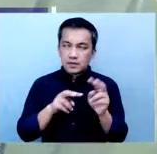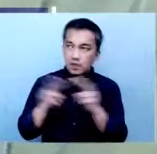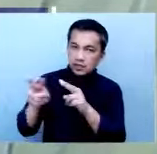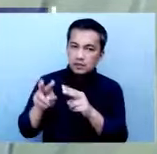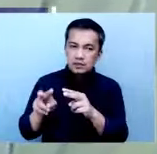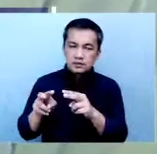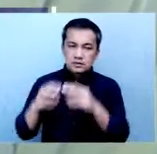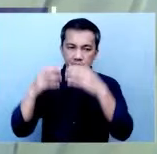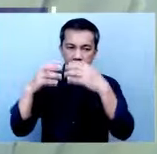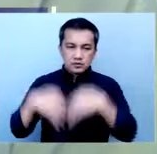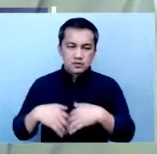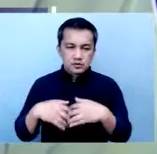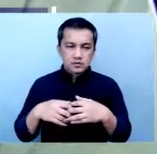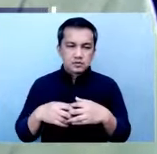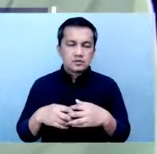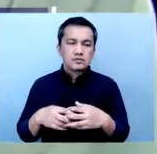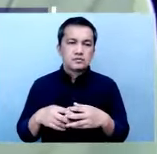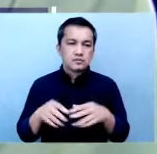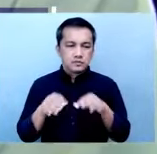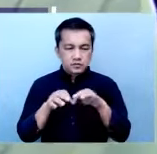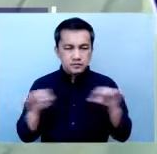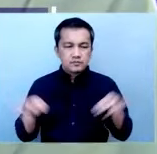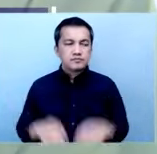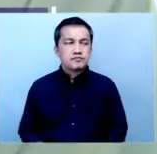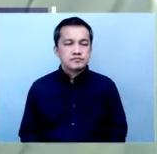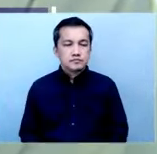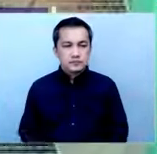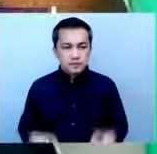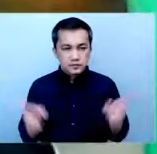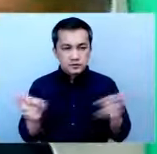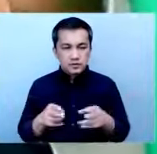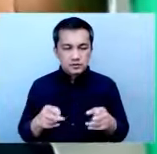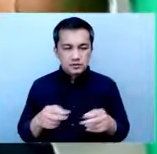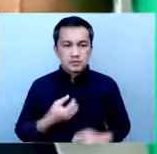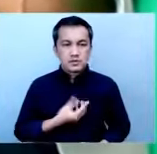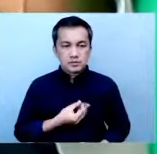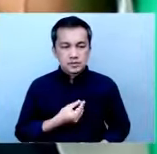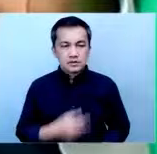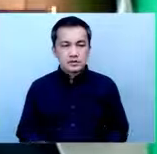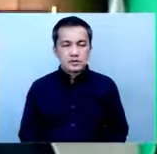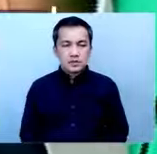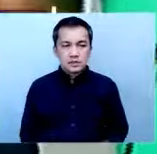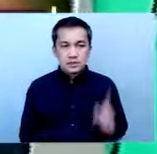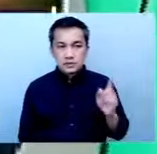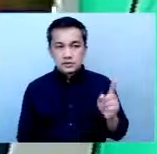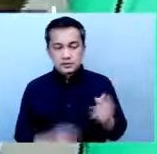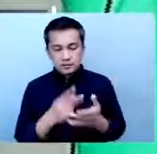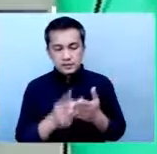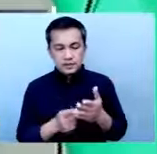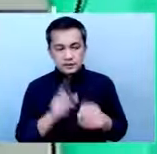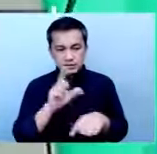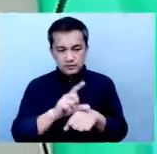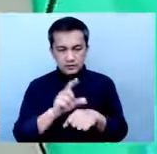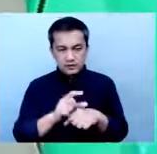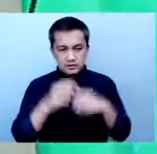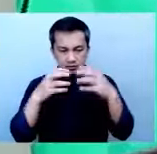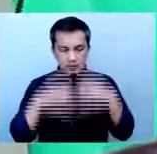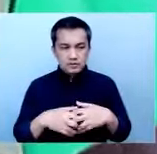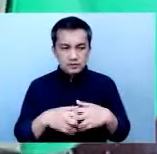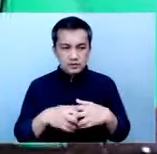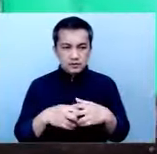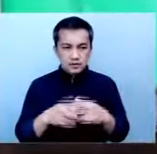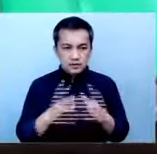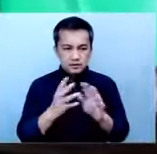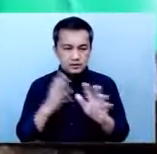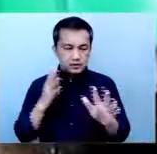kong nag-collapse po yung structure. Immediately after po, nun, syempre, kinabahan ako. Ito ang bahagi ng simbahan na gumuho habang nakapilang